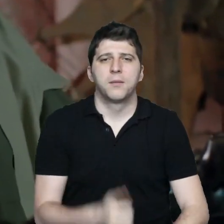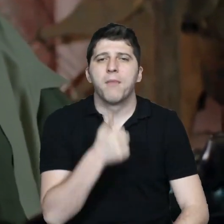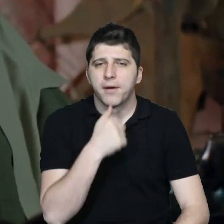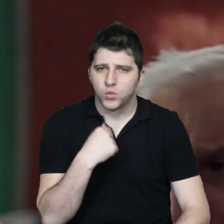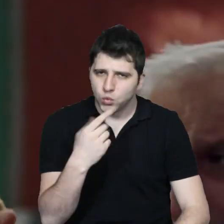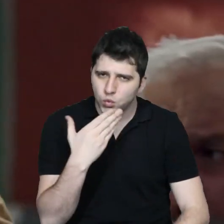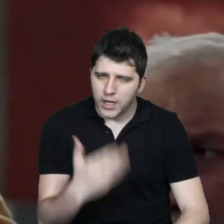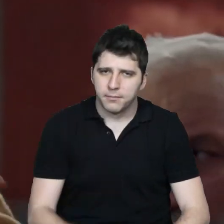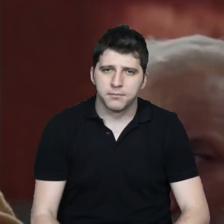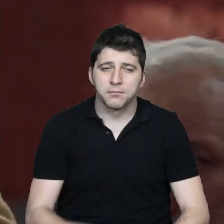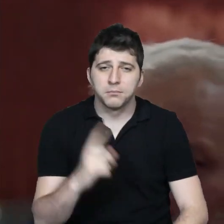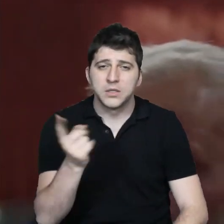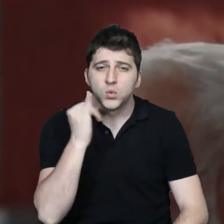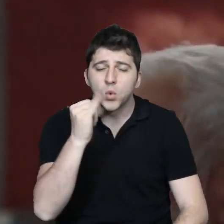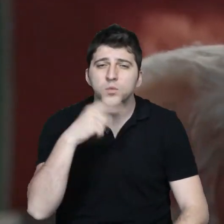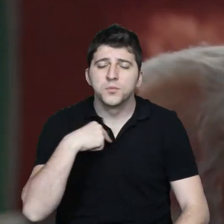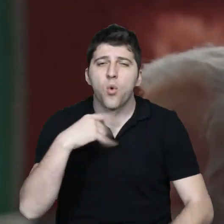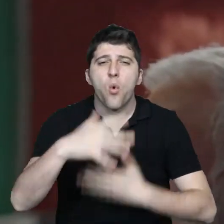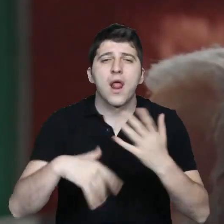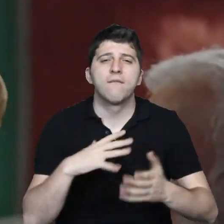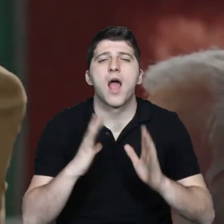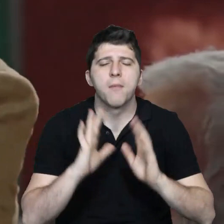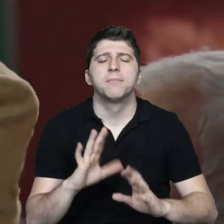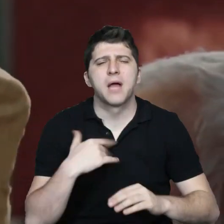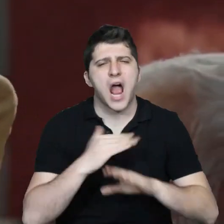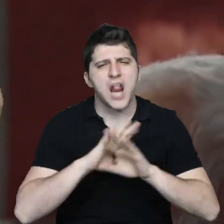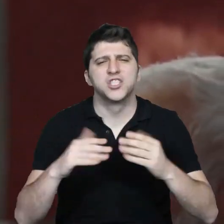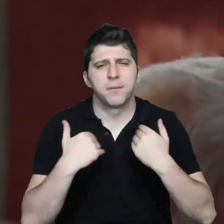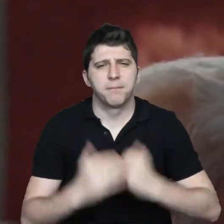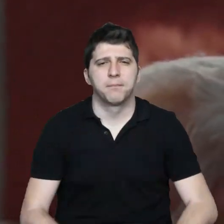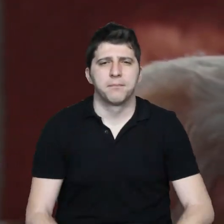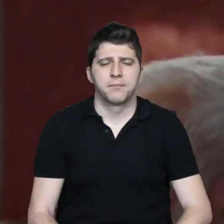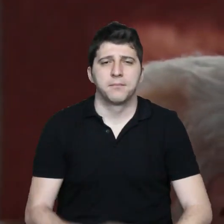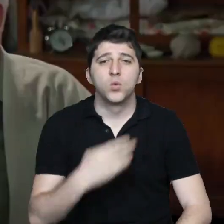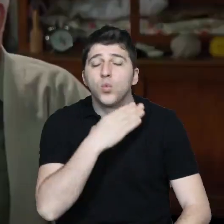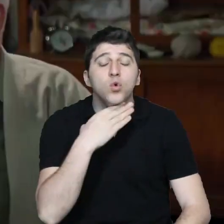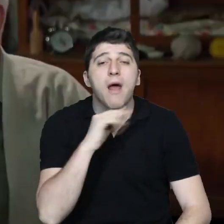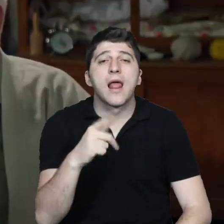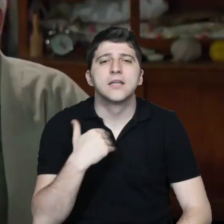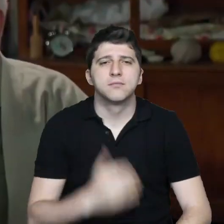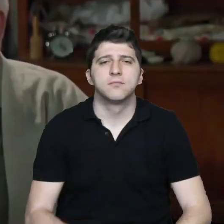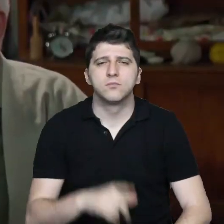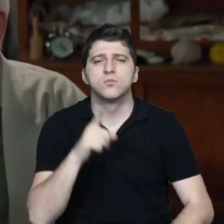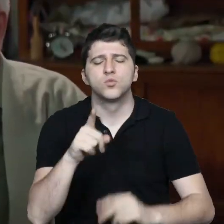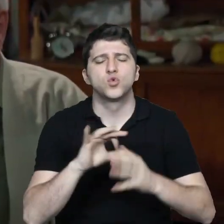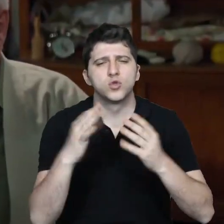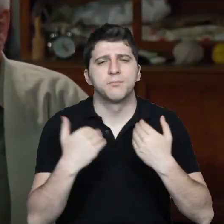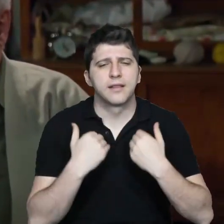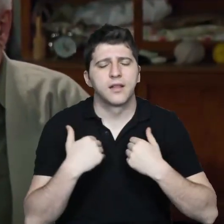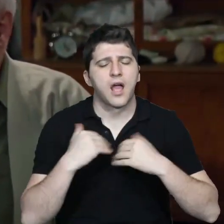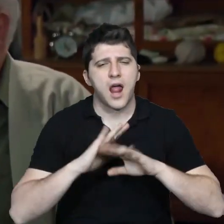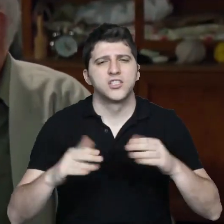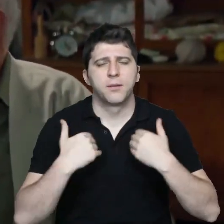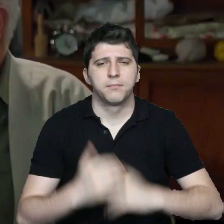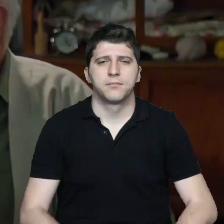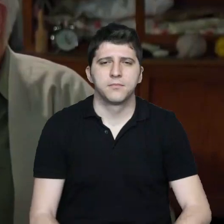sana söyleyeyim, bir musibet dönüyor. Ama yok, halledeceğim ben bunu. Bir kurban kesmemiz lazım. O iş bende. O işi ben